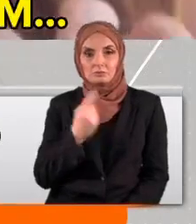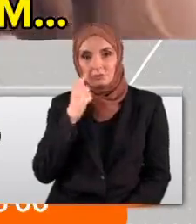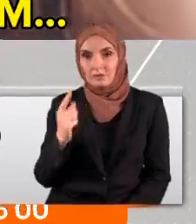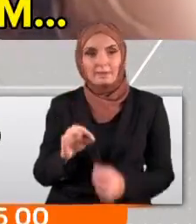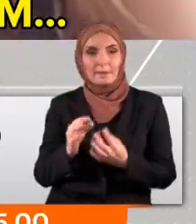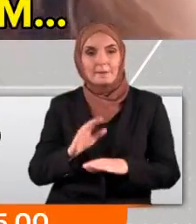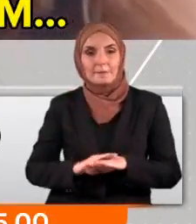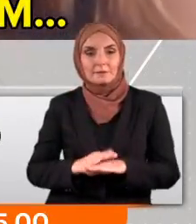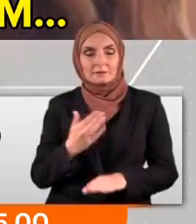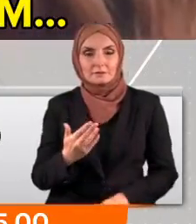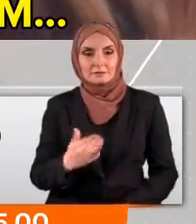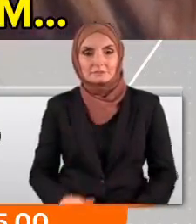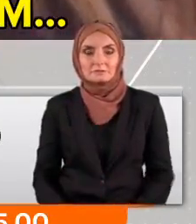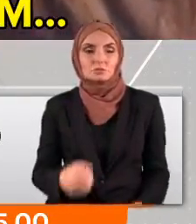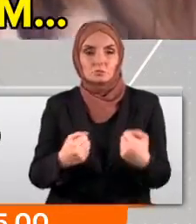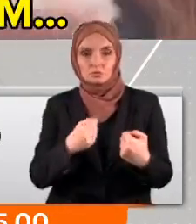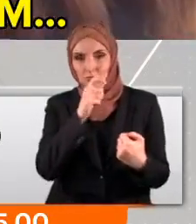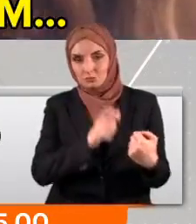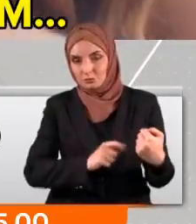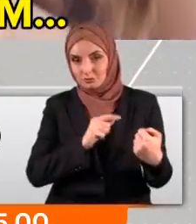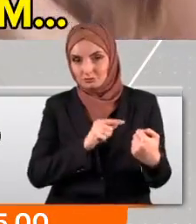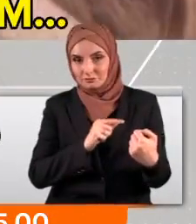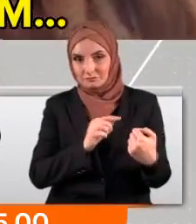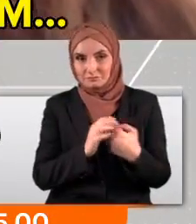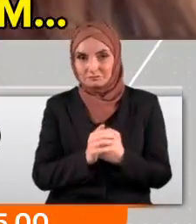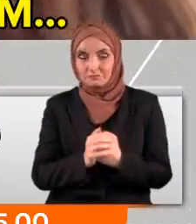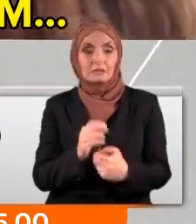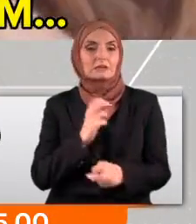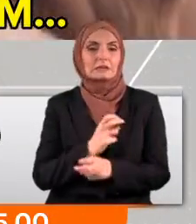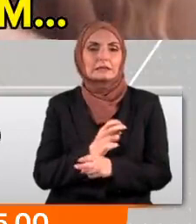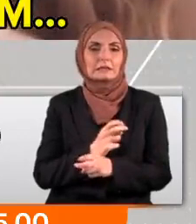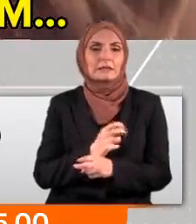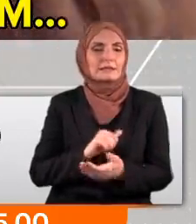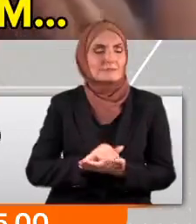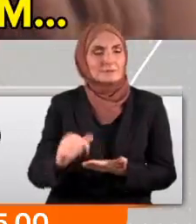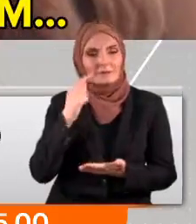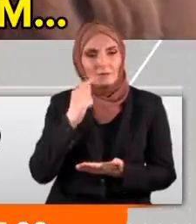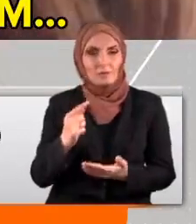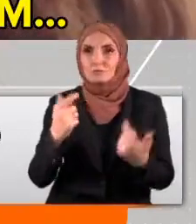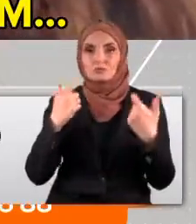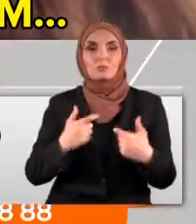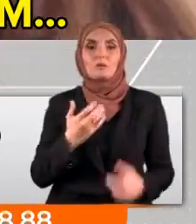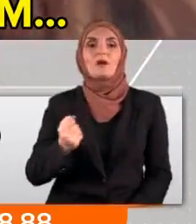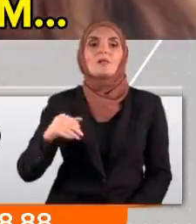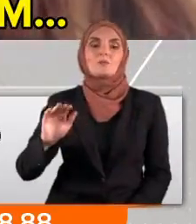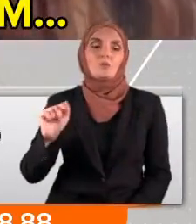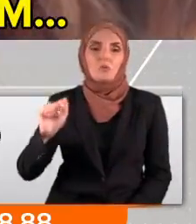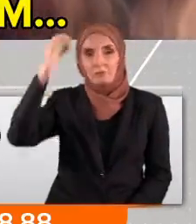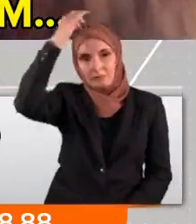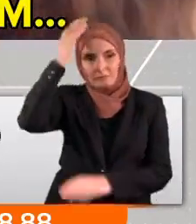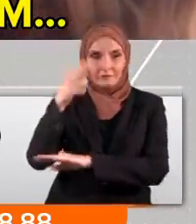tip uygulamalar sürücülerin tüm risklerine karşı bir sorumluluk almıyorlar. Hakim